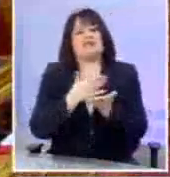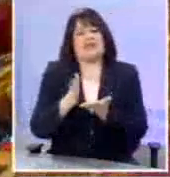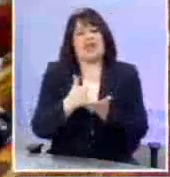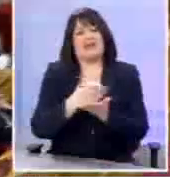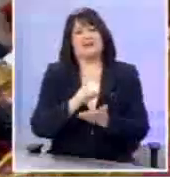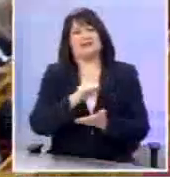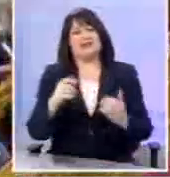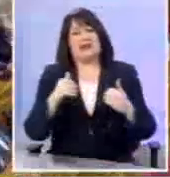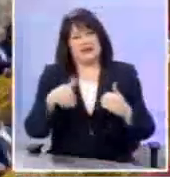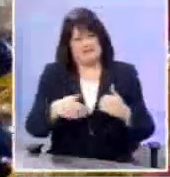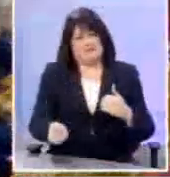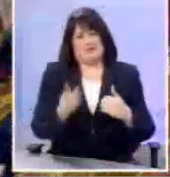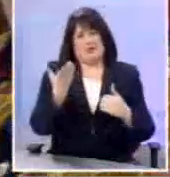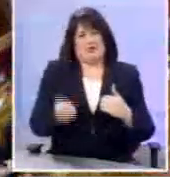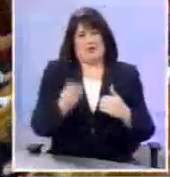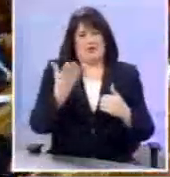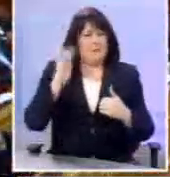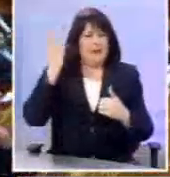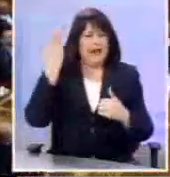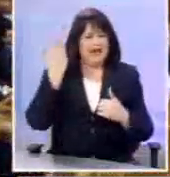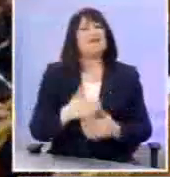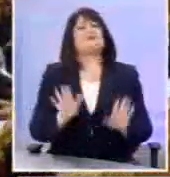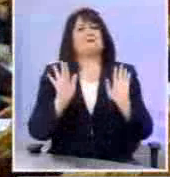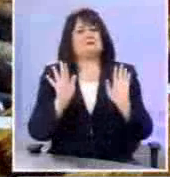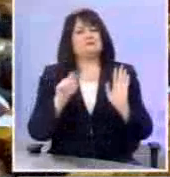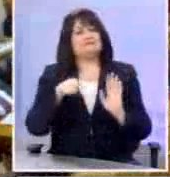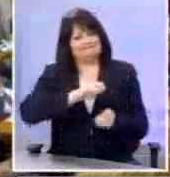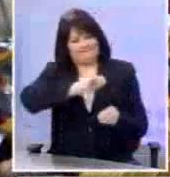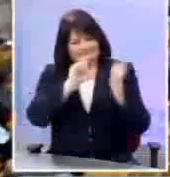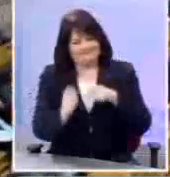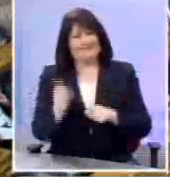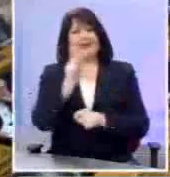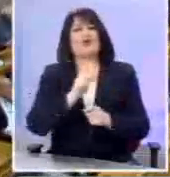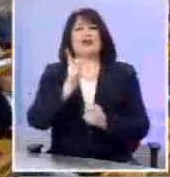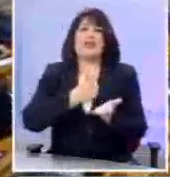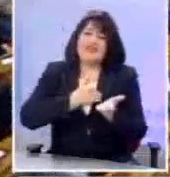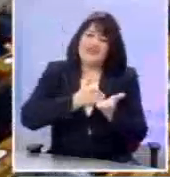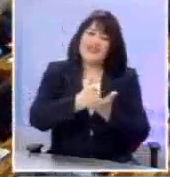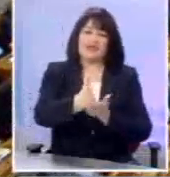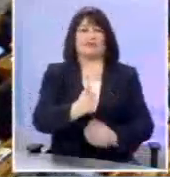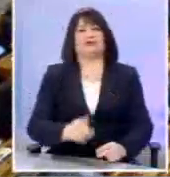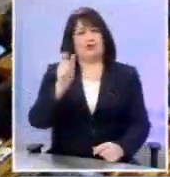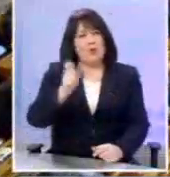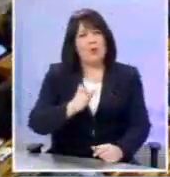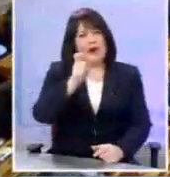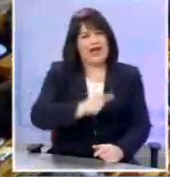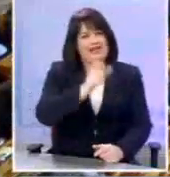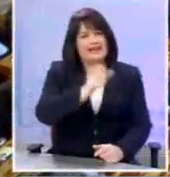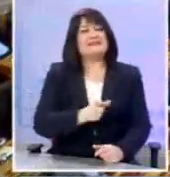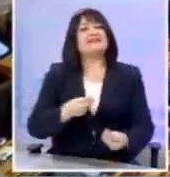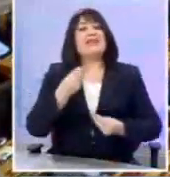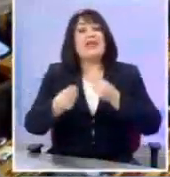σε νέους και παλιούς, αποκαθιστά κατά την άποψή μας και το αίσθημα κοινωνικής δικαιοσύνης. Ο καθένας θα